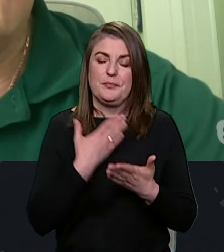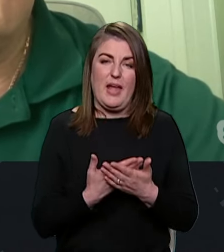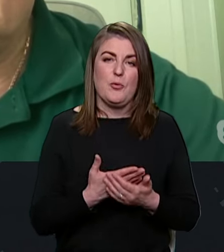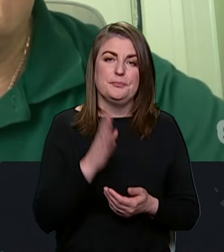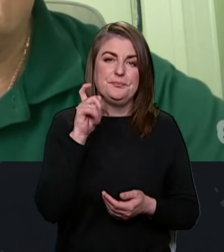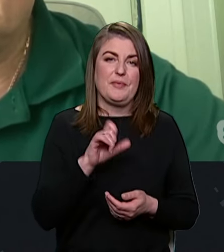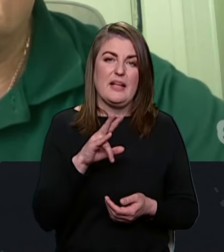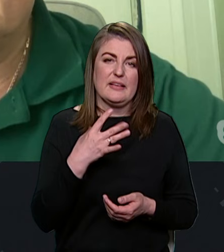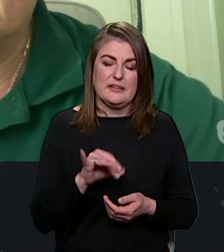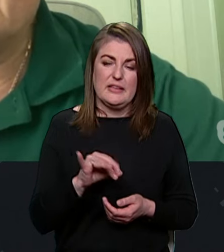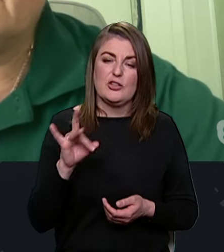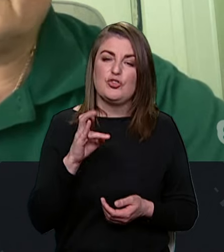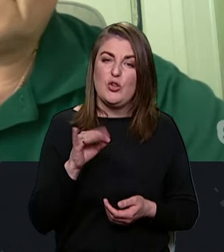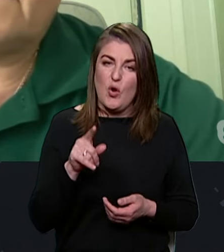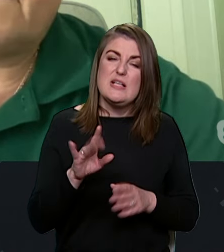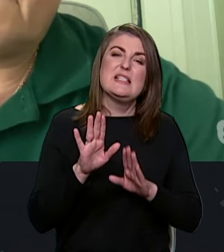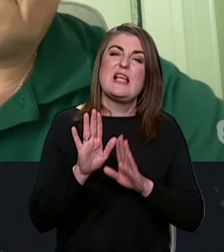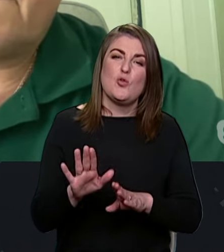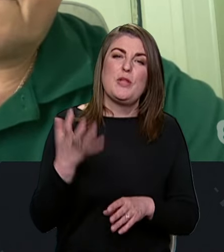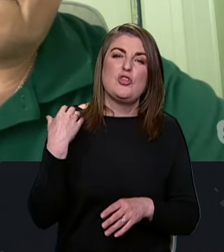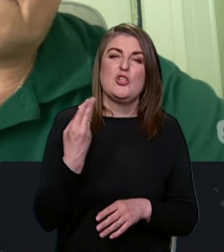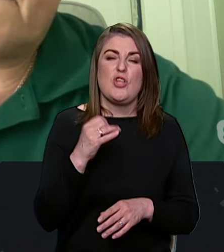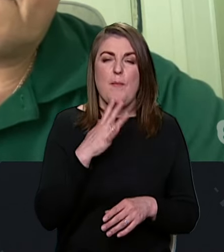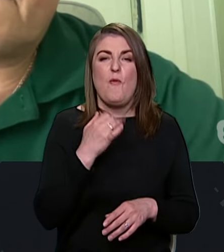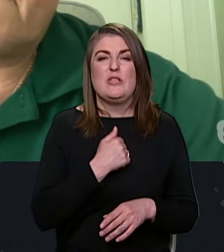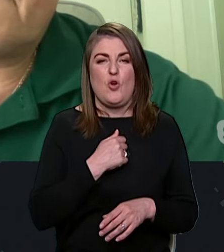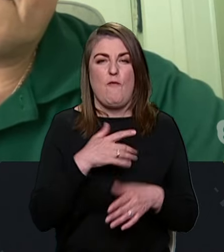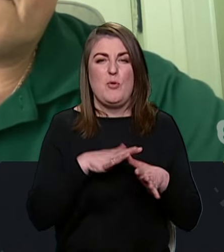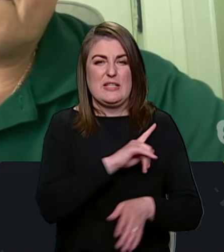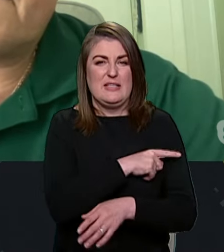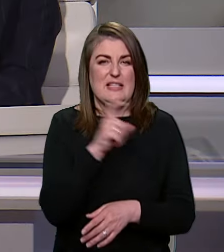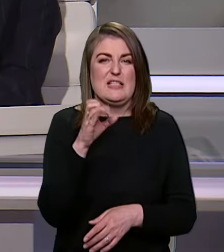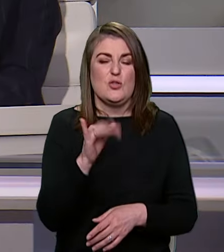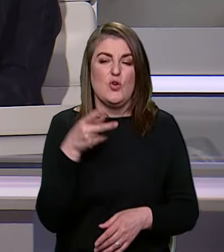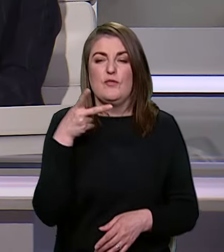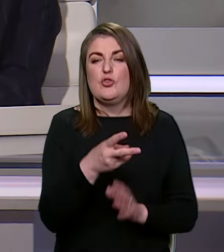пане Андрію. Андрій Риженко, заступник начальника штабу Військово-морських сил Збройних сил України